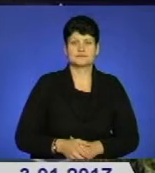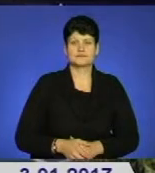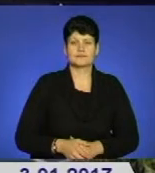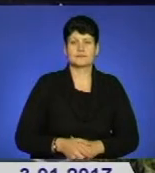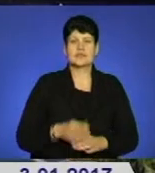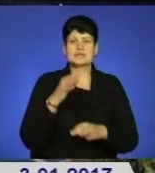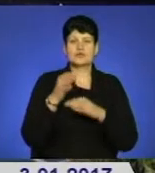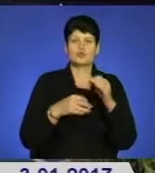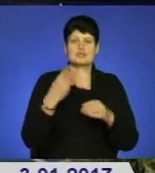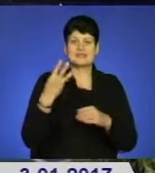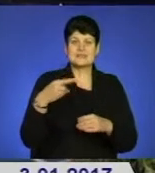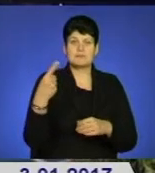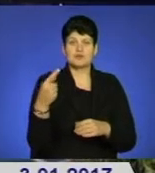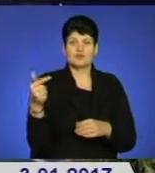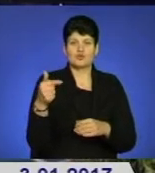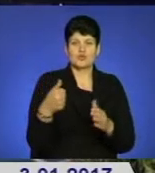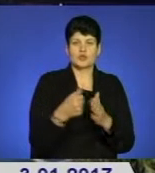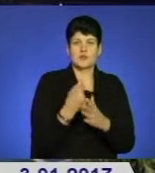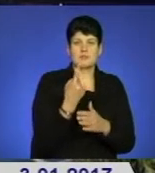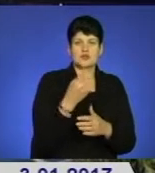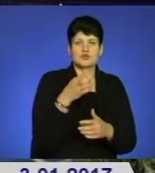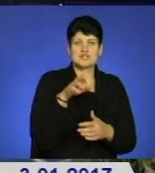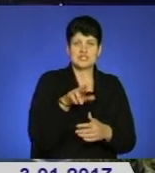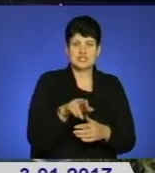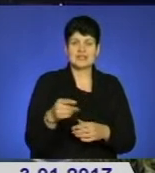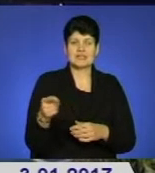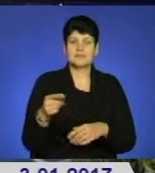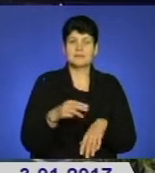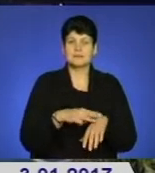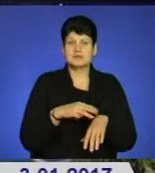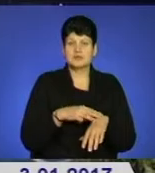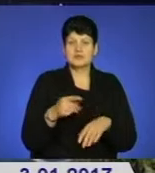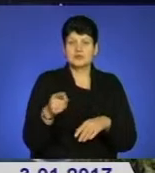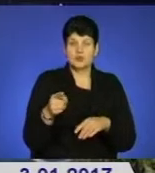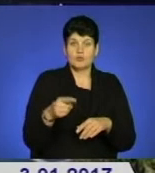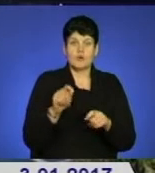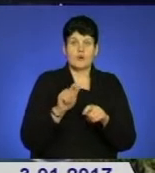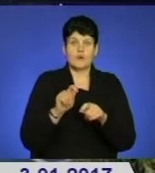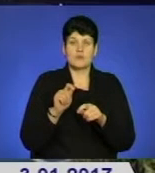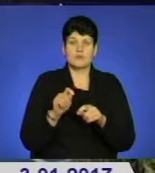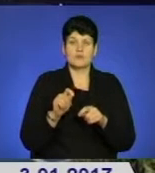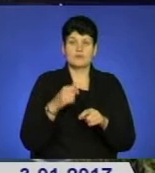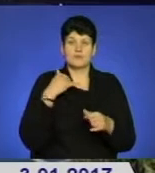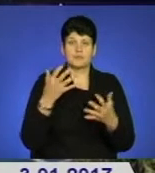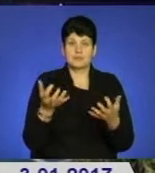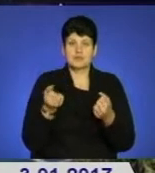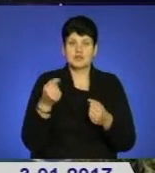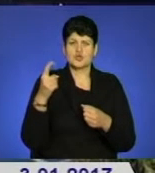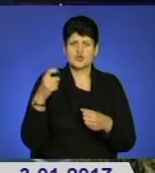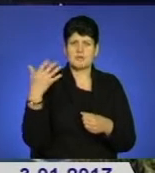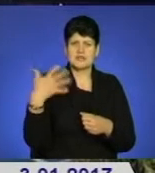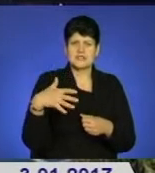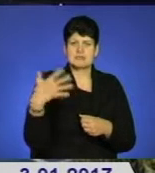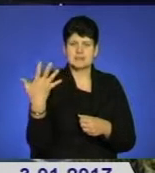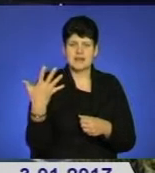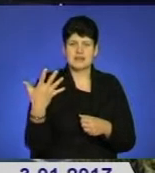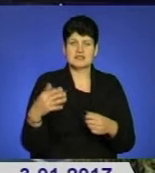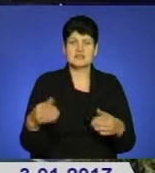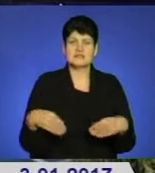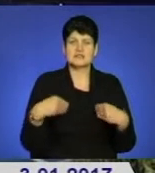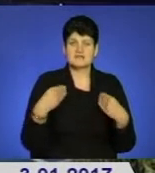За добу з 31 грудня до 1 січня патрульні Тернополя опрацювали 155 звернень. За цей період сталося 6